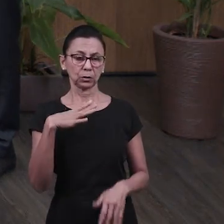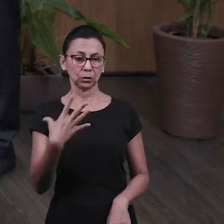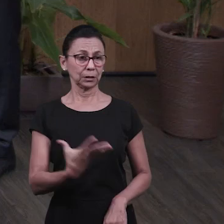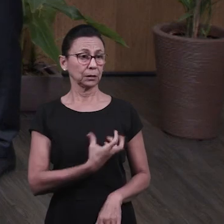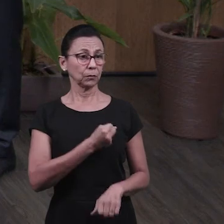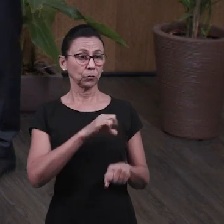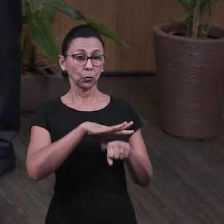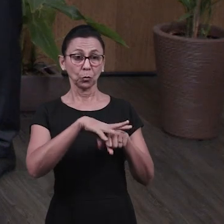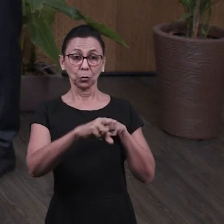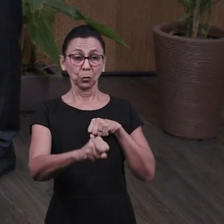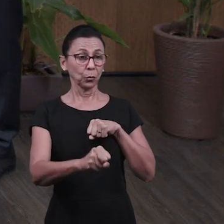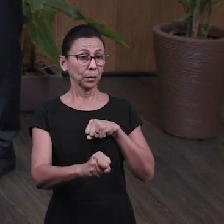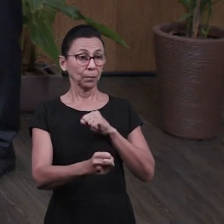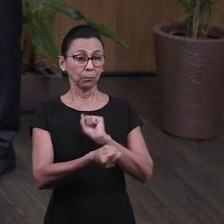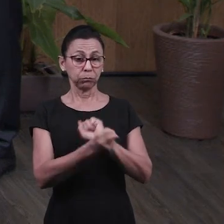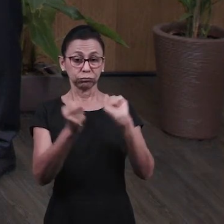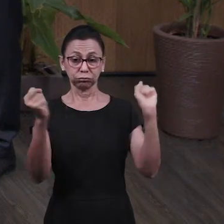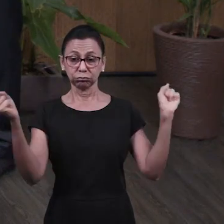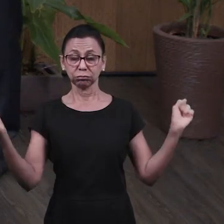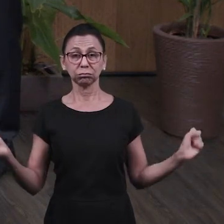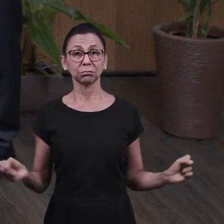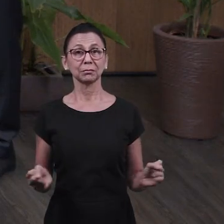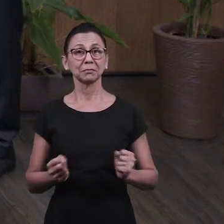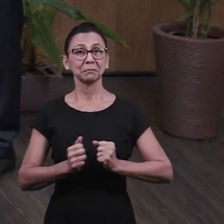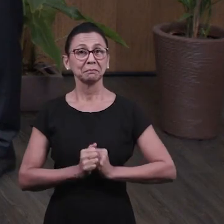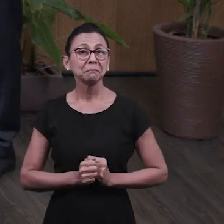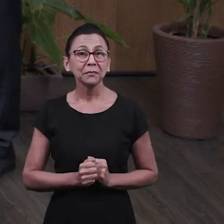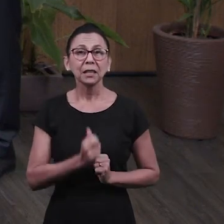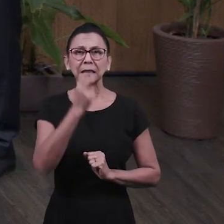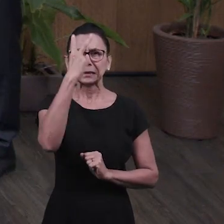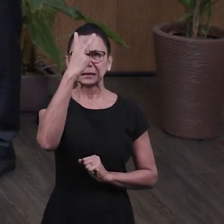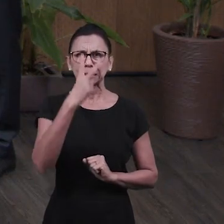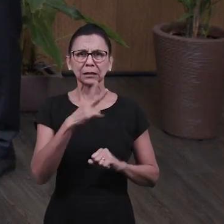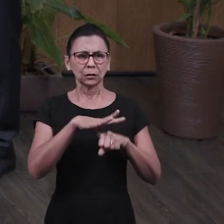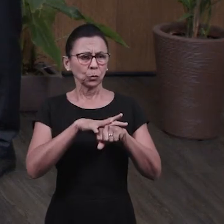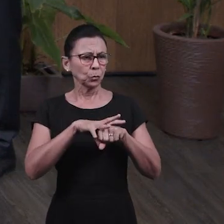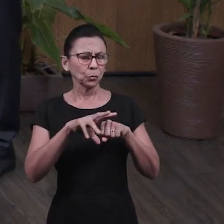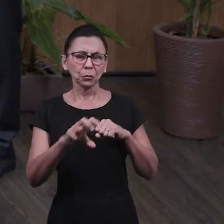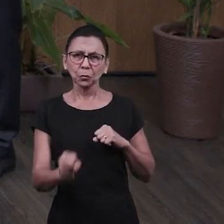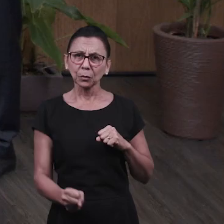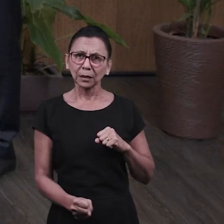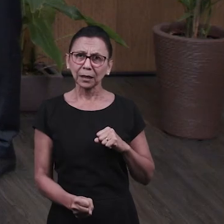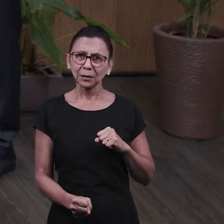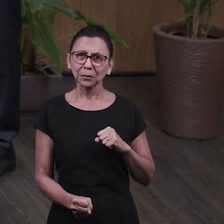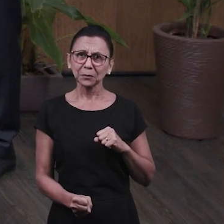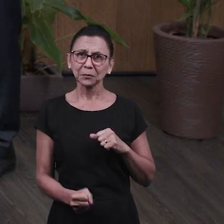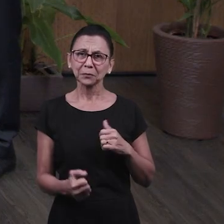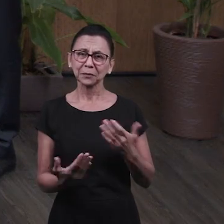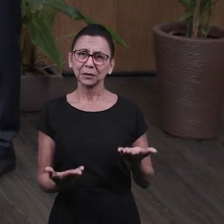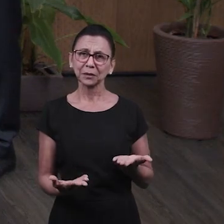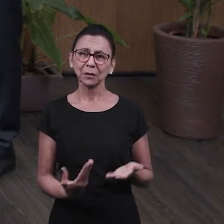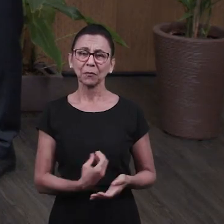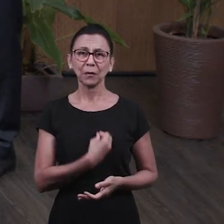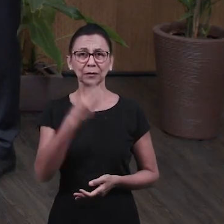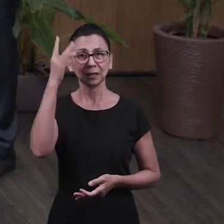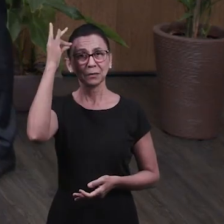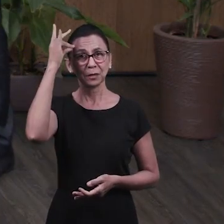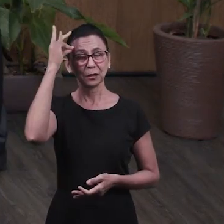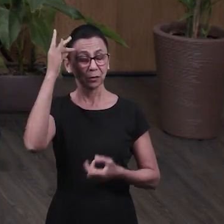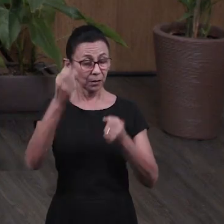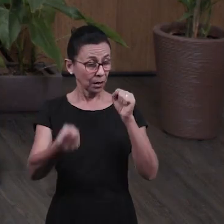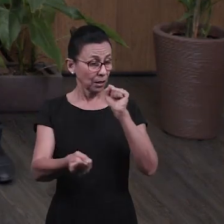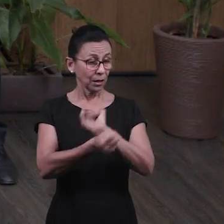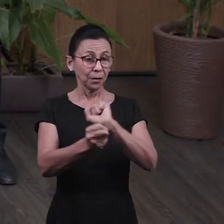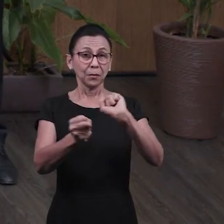derrière cet acte de guérison, il a reçu en fait deux guérisons. La guérison de sa vision physique et de